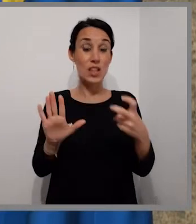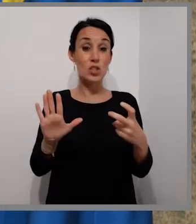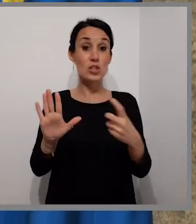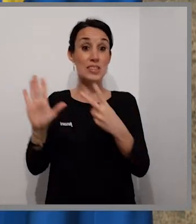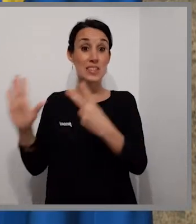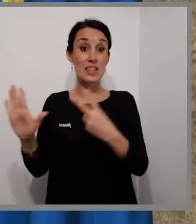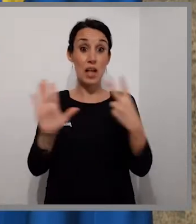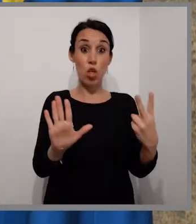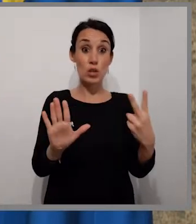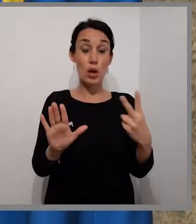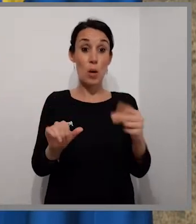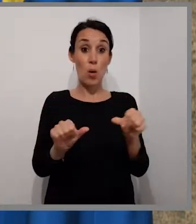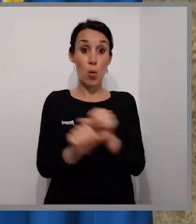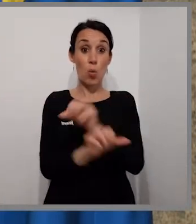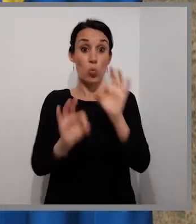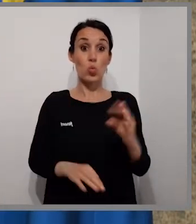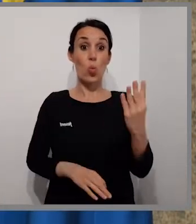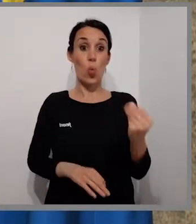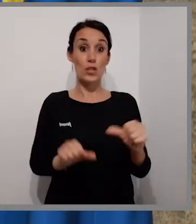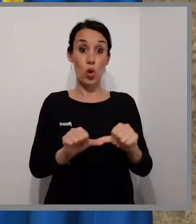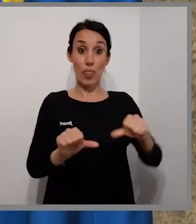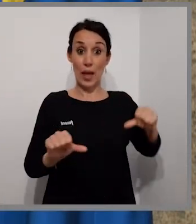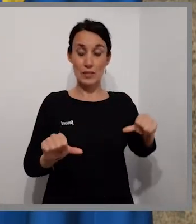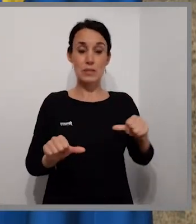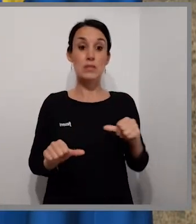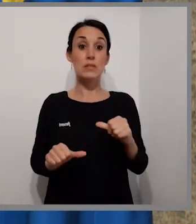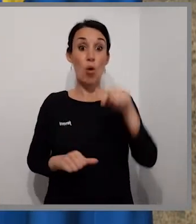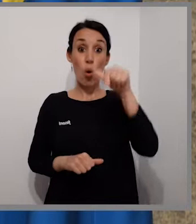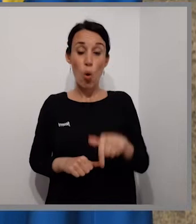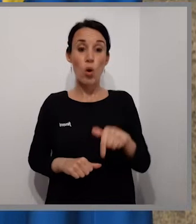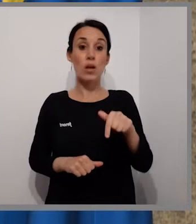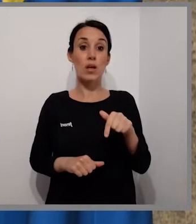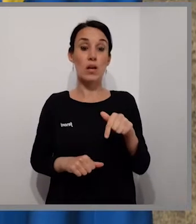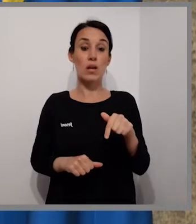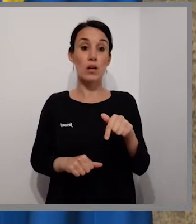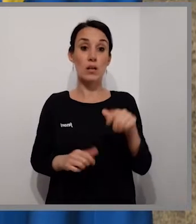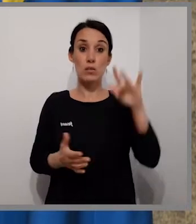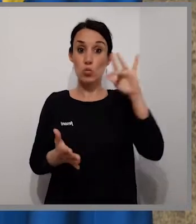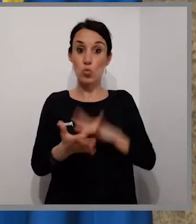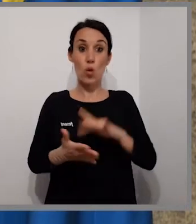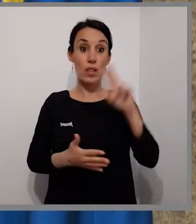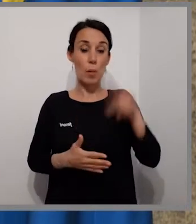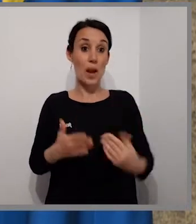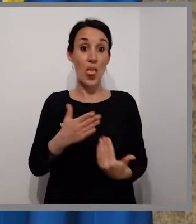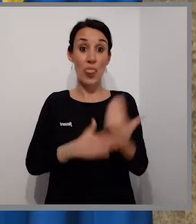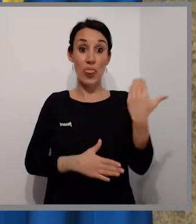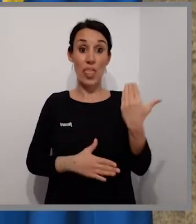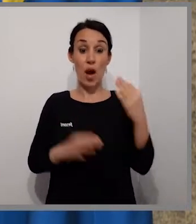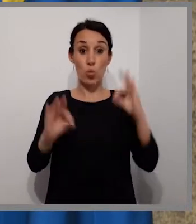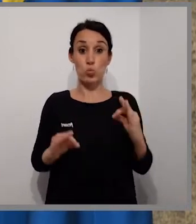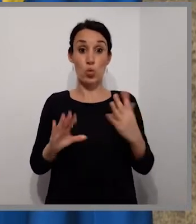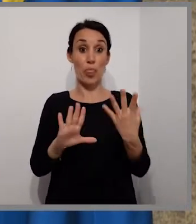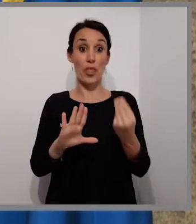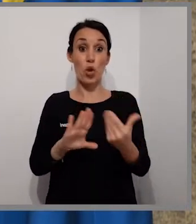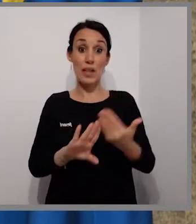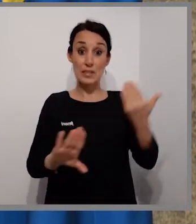572 persones curades en els darrers 4 dies. Avui també és el dia que en els